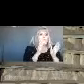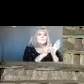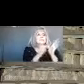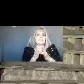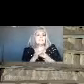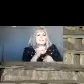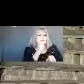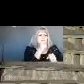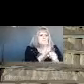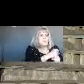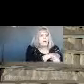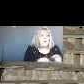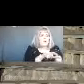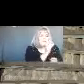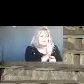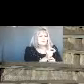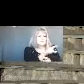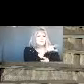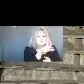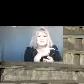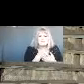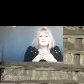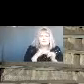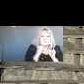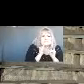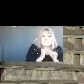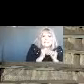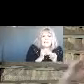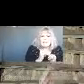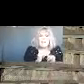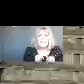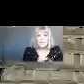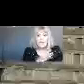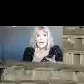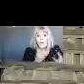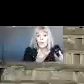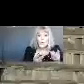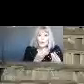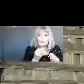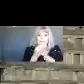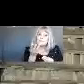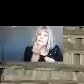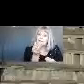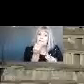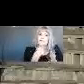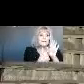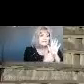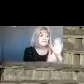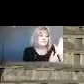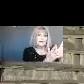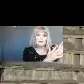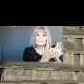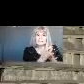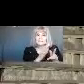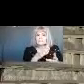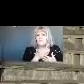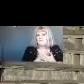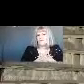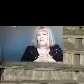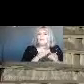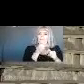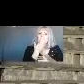net laat beter voel oor hulle self. Ons het die krag van die hemel gedomestikeit. Ons het dit in